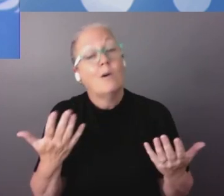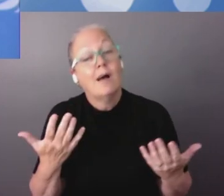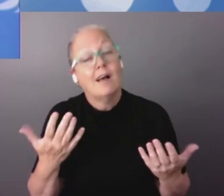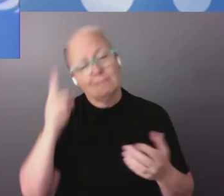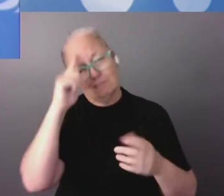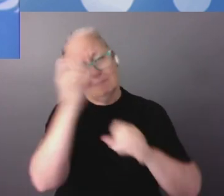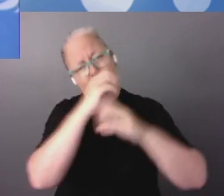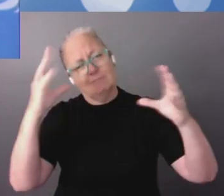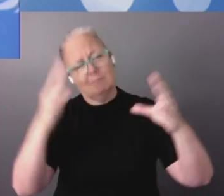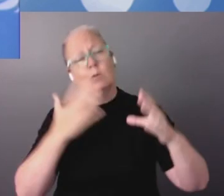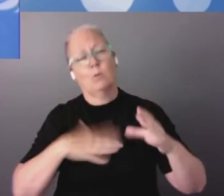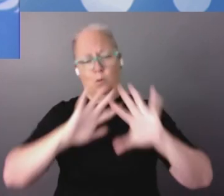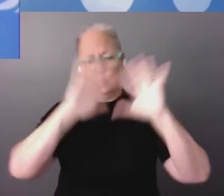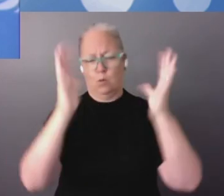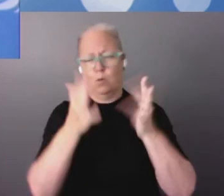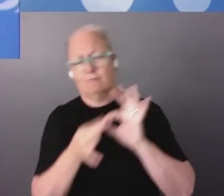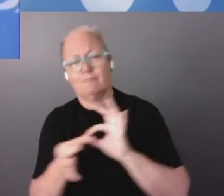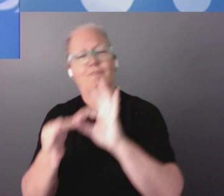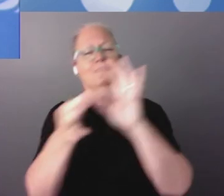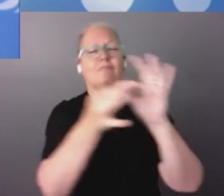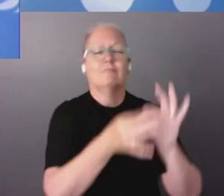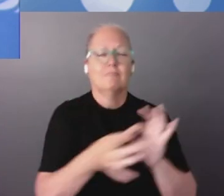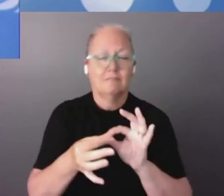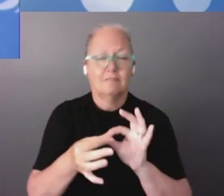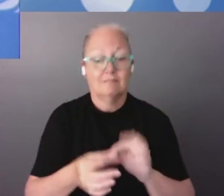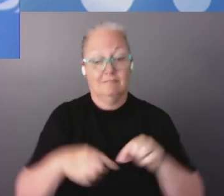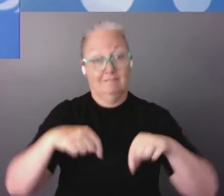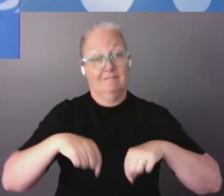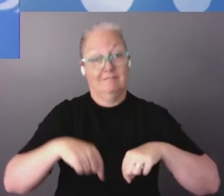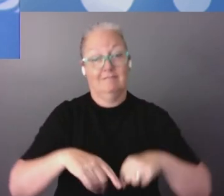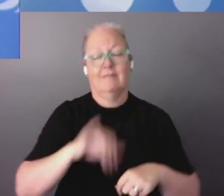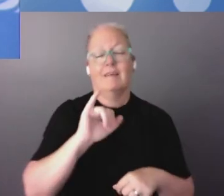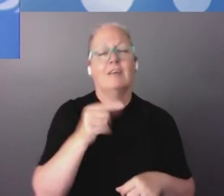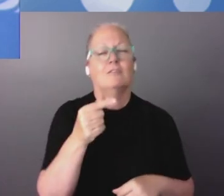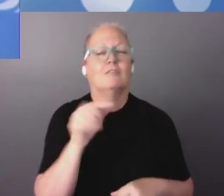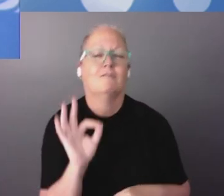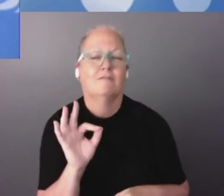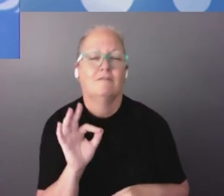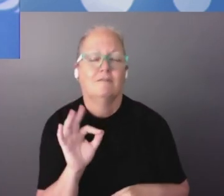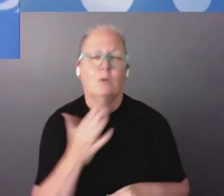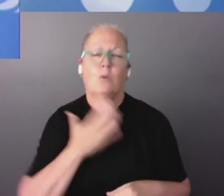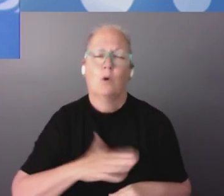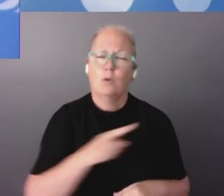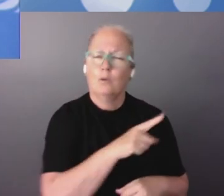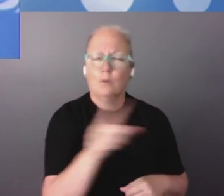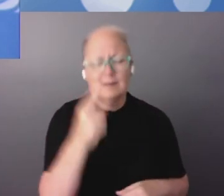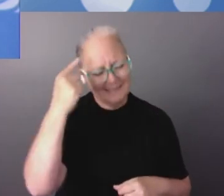100-ю годовщину со дня вступления Польши в наш союз.